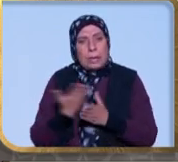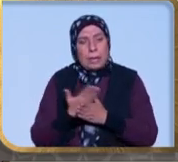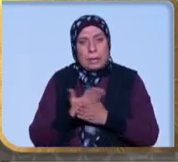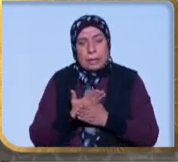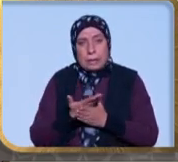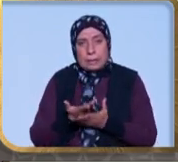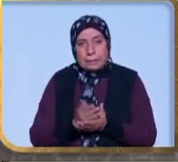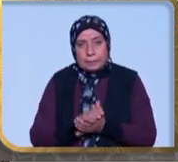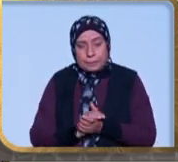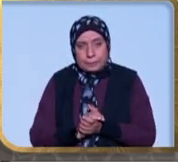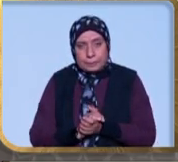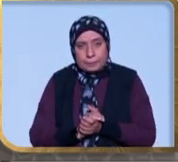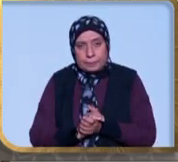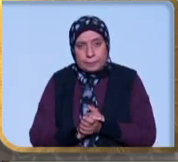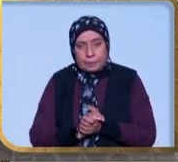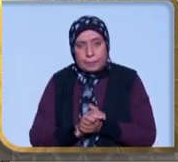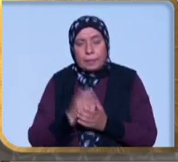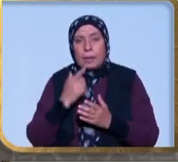نكير.